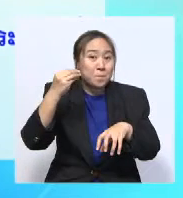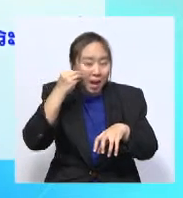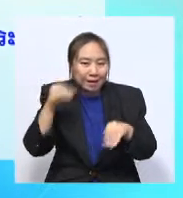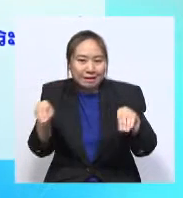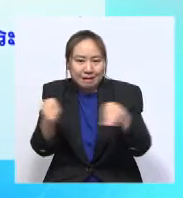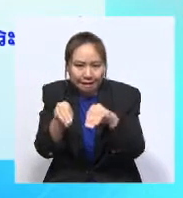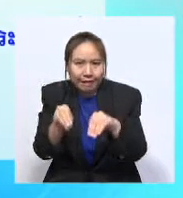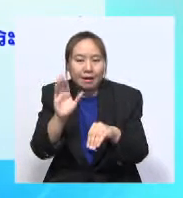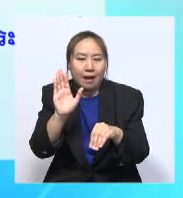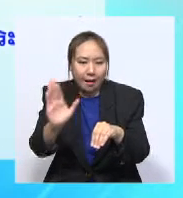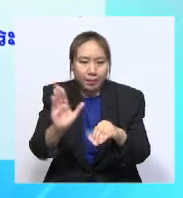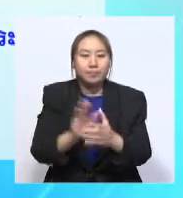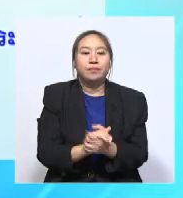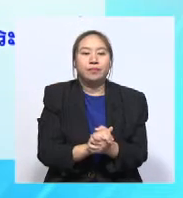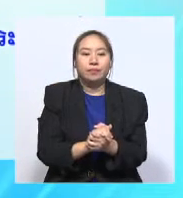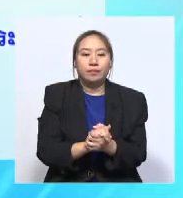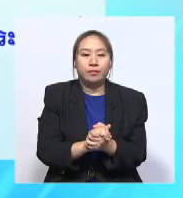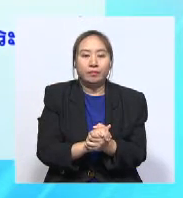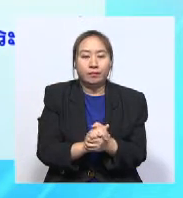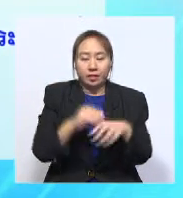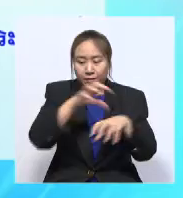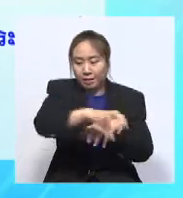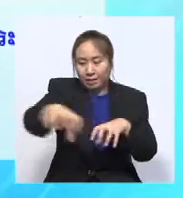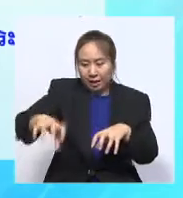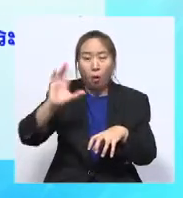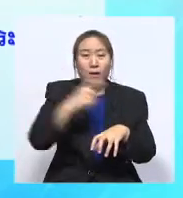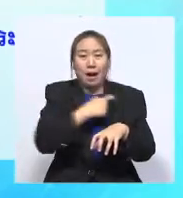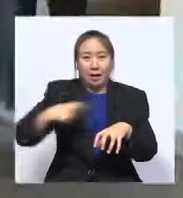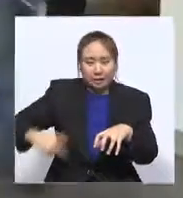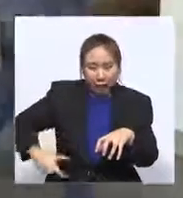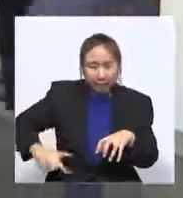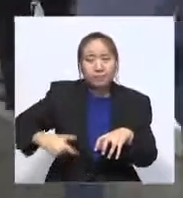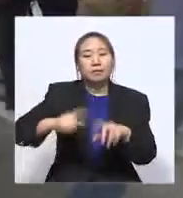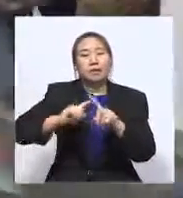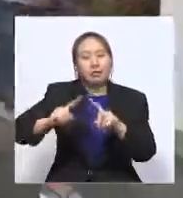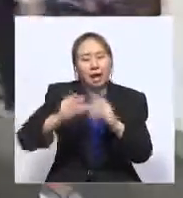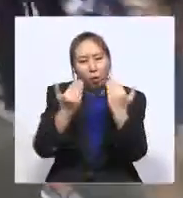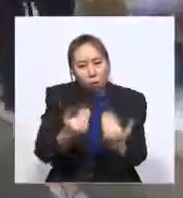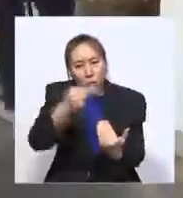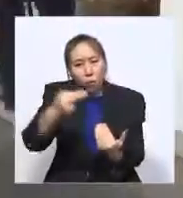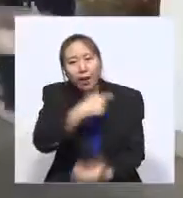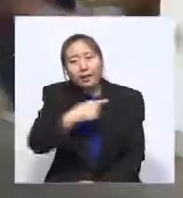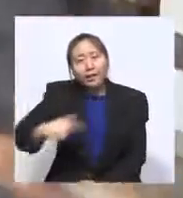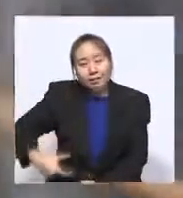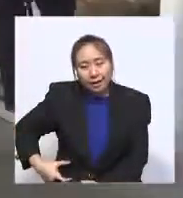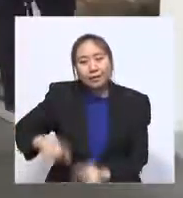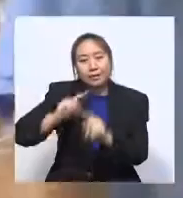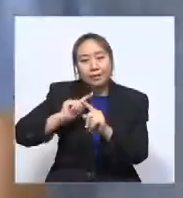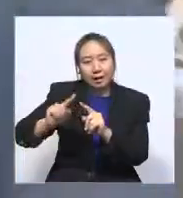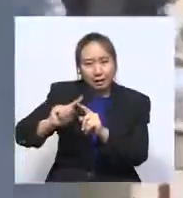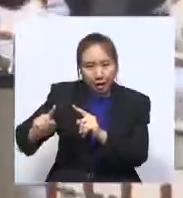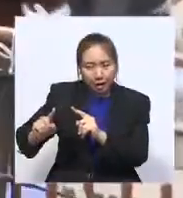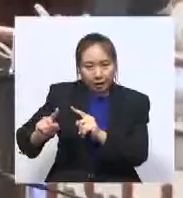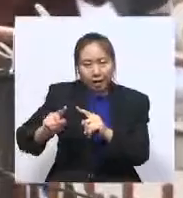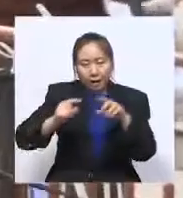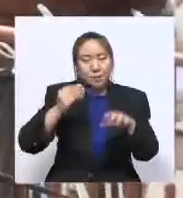ราชนิเวศพระตำหนักหรือจากที่ซึ่งพระมหากษัตริย์พระราชินีพระราชทายาทพระบรมวงศ์ตั้งแต่สมเด็จเจ้าฟ้า